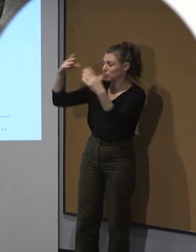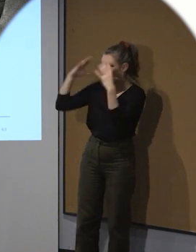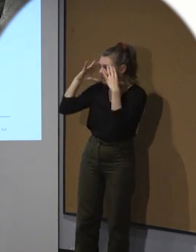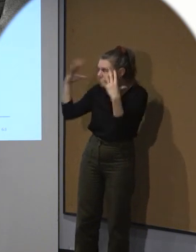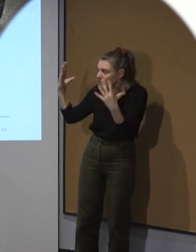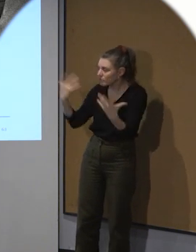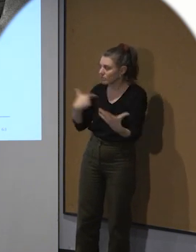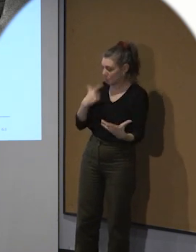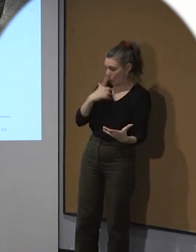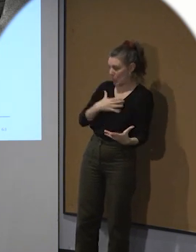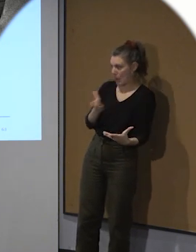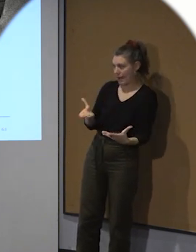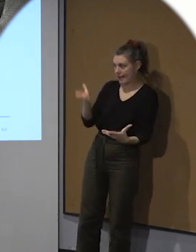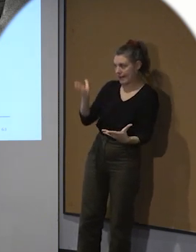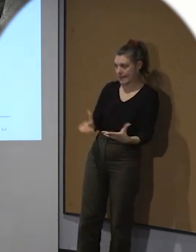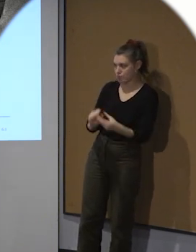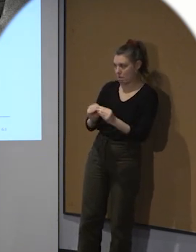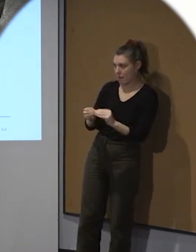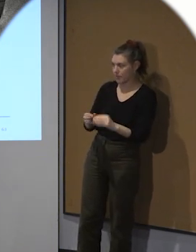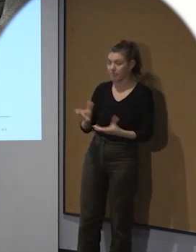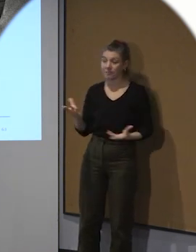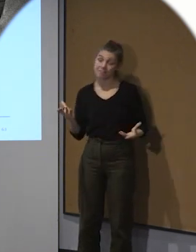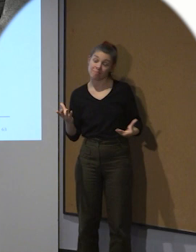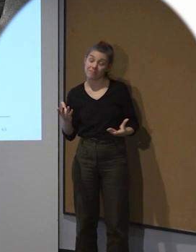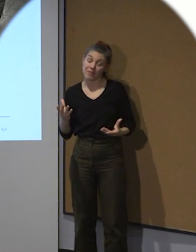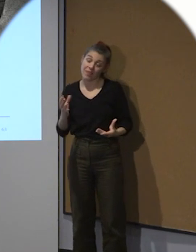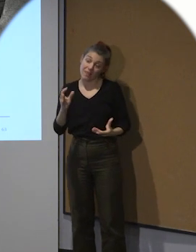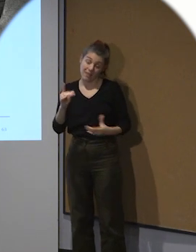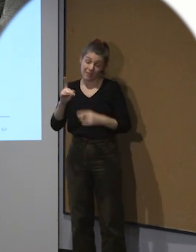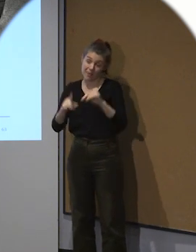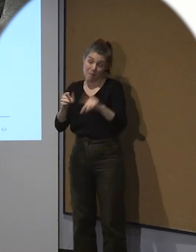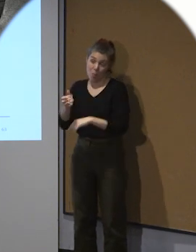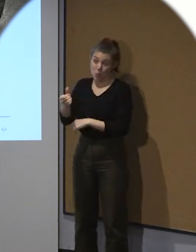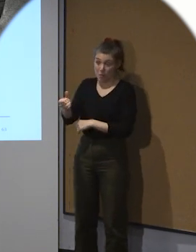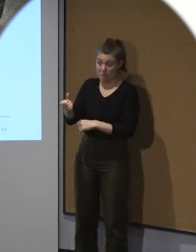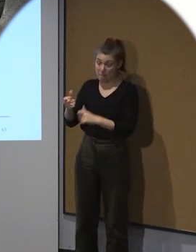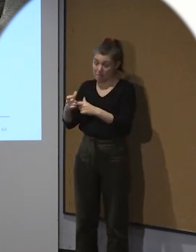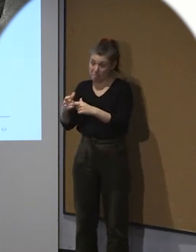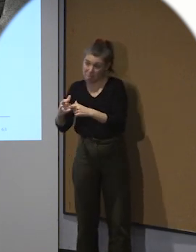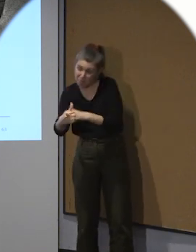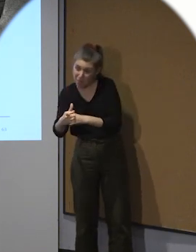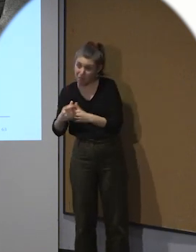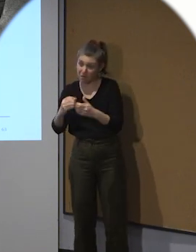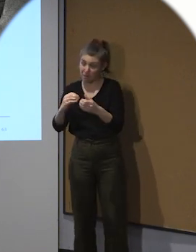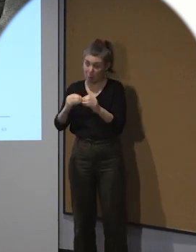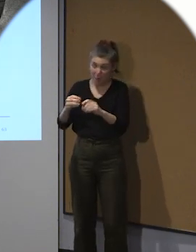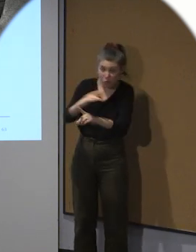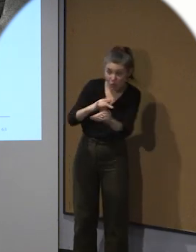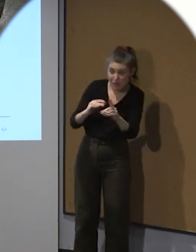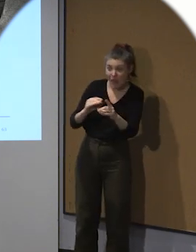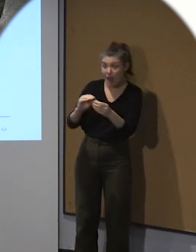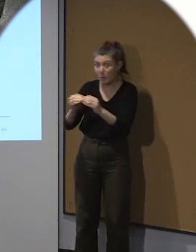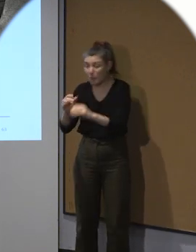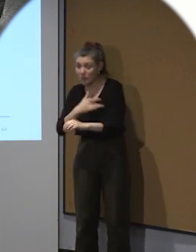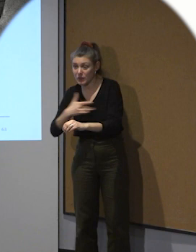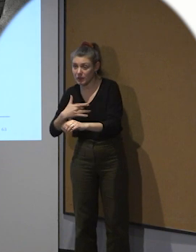Diagonale des Fous à Réunion. Enfin là, voilà, c'est vraiment sur la répercussion qu'il va y avoir et au niveau social et au niveau de sa santé. En fait,